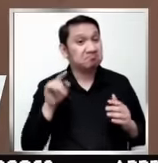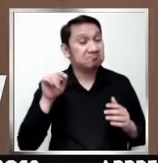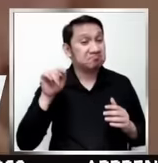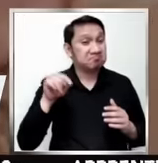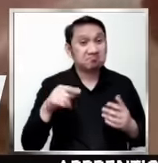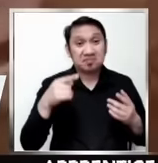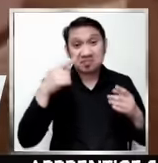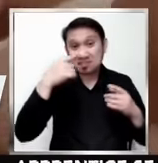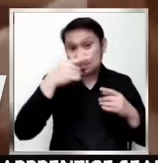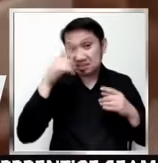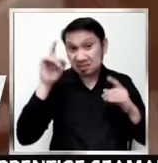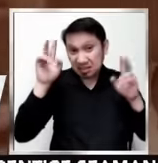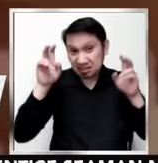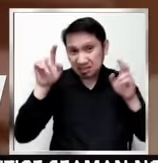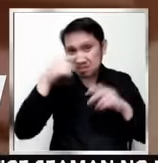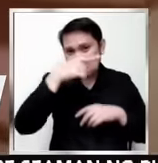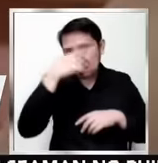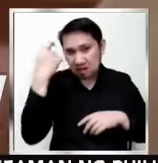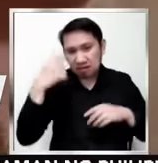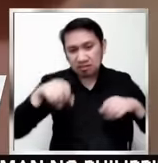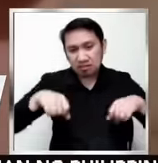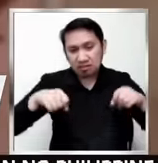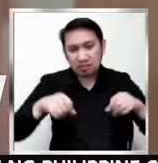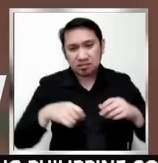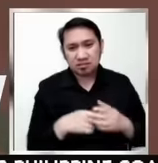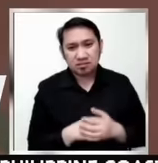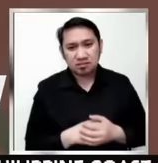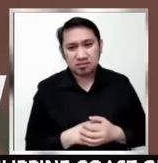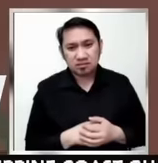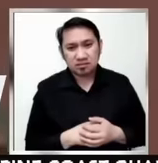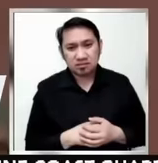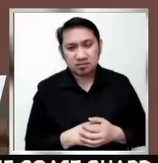Rider. Kapal ang mukha mo? Skandalo dito mo. Ha, kuya, tumigil ka na!